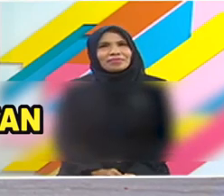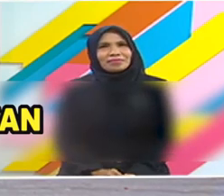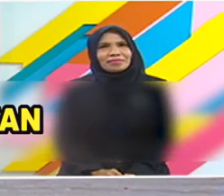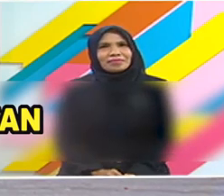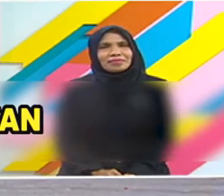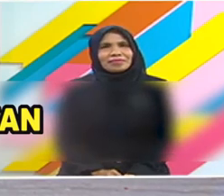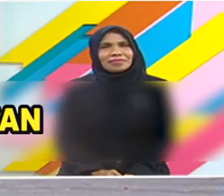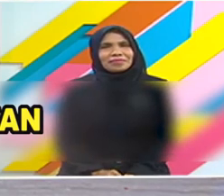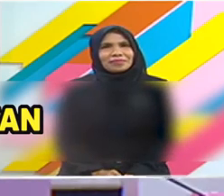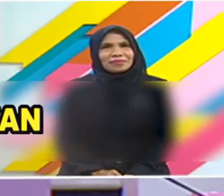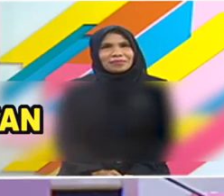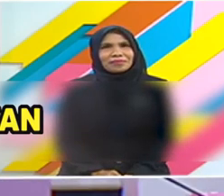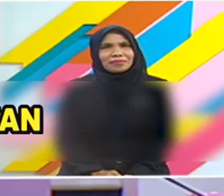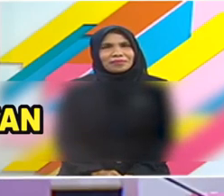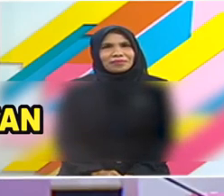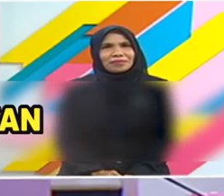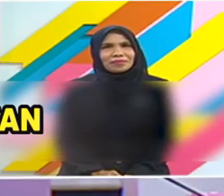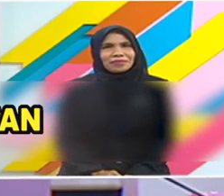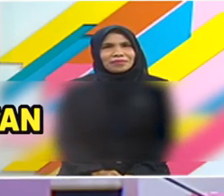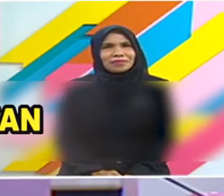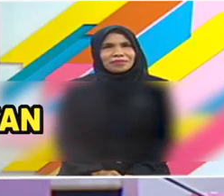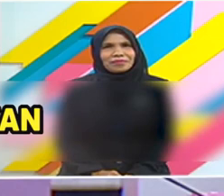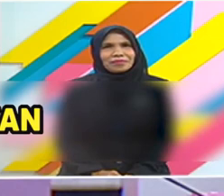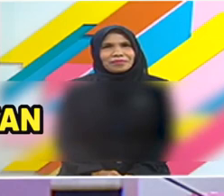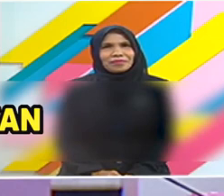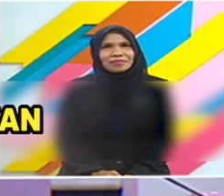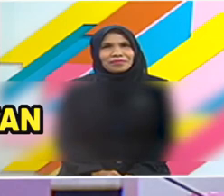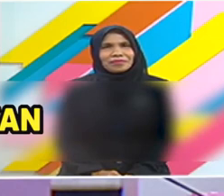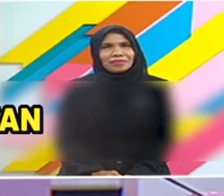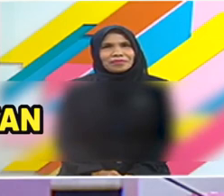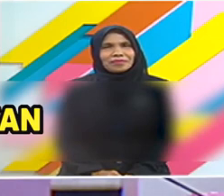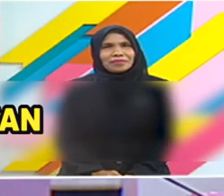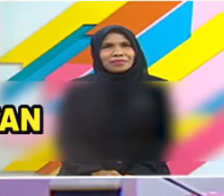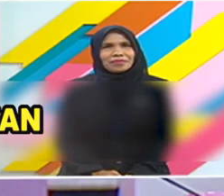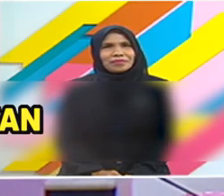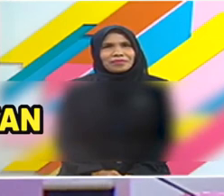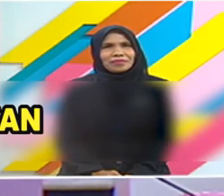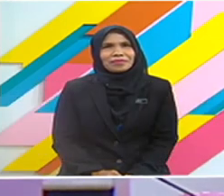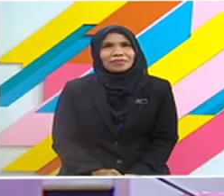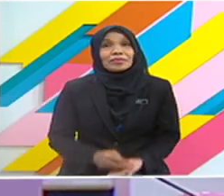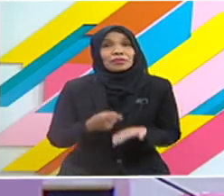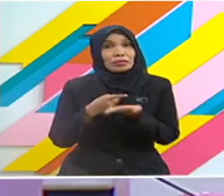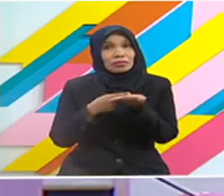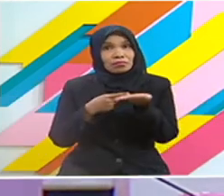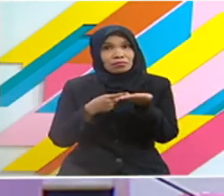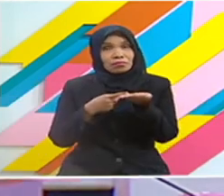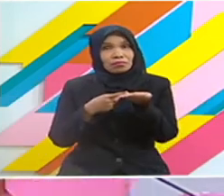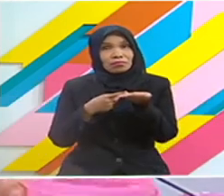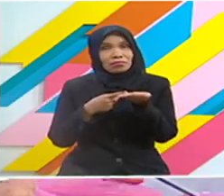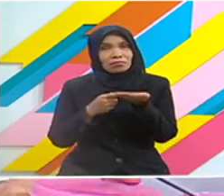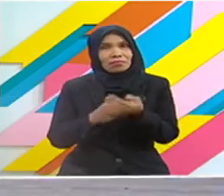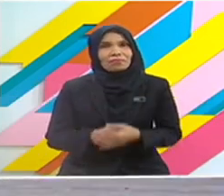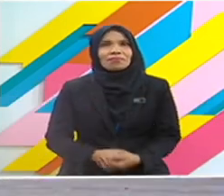tapi bukan lemon. Kalau mint lemon dia ada rasa manis-manis, ni masam sangat. Okay. Apa ya? Yang ni